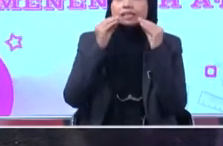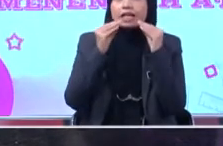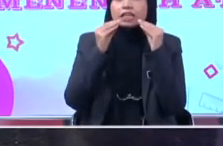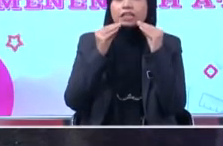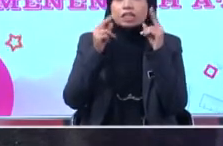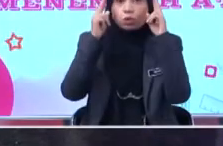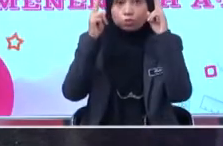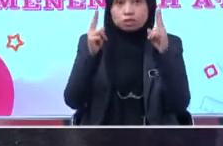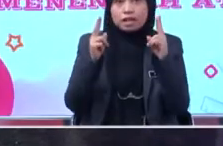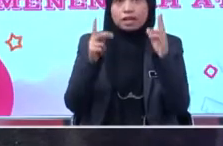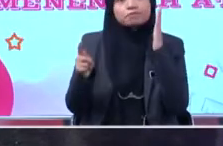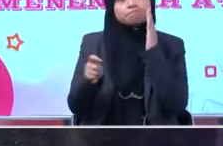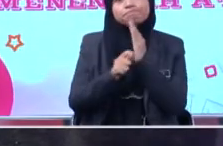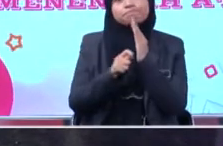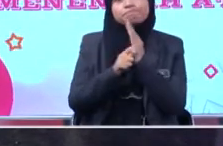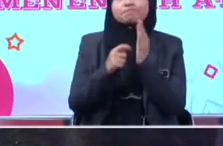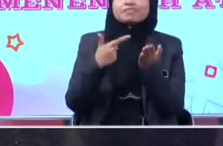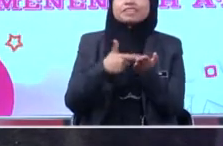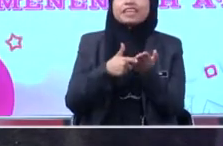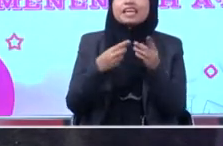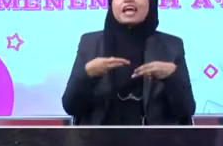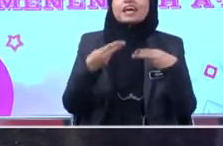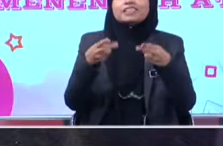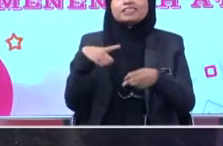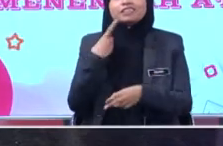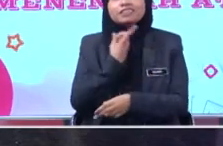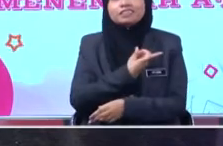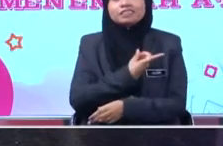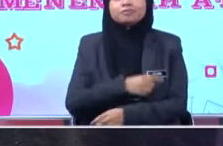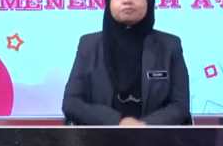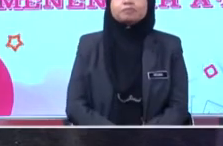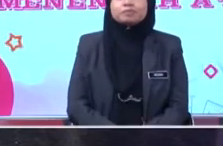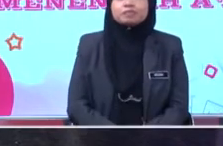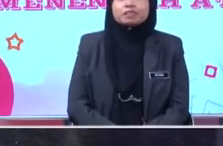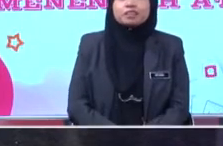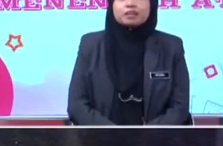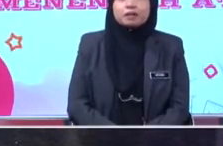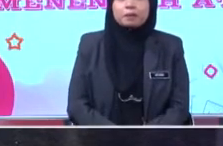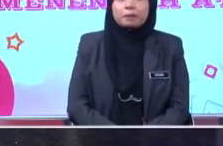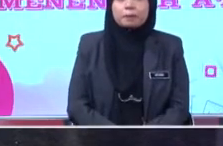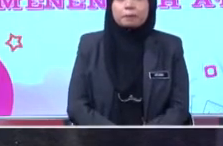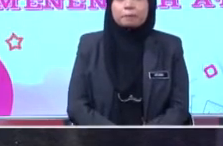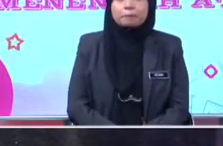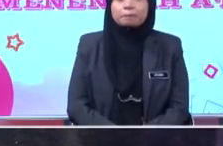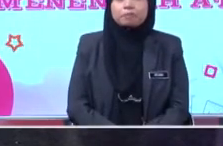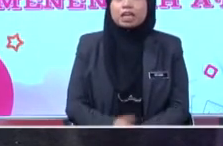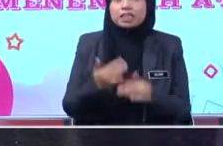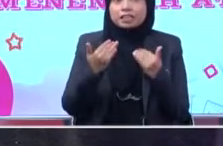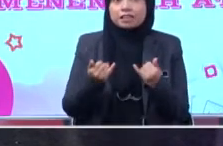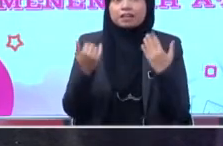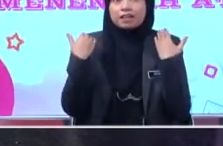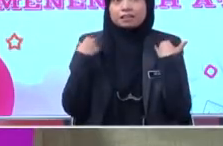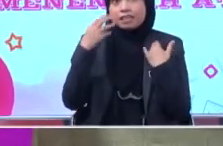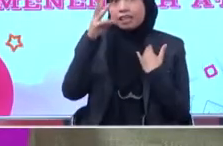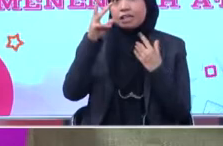pasti bertambah Mekkah kita kejar Yes mp3mark awal saya udah kumpul nama alcaniz